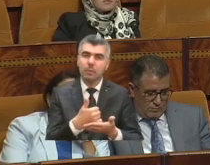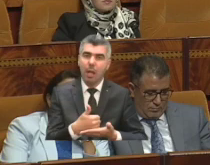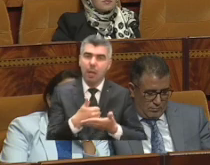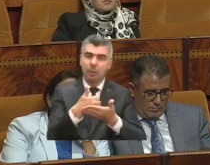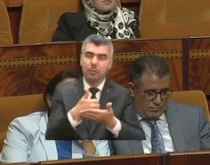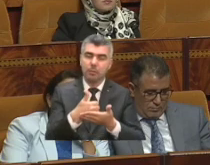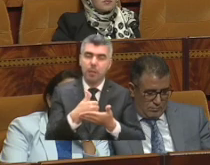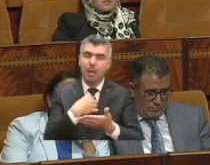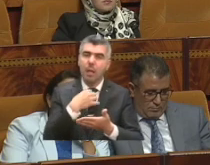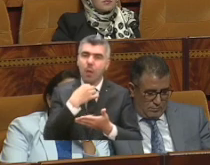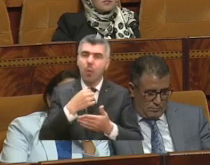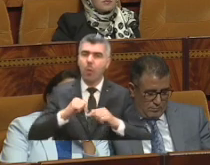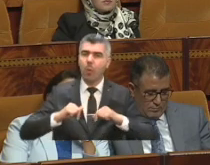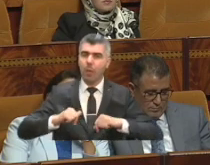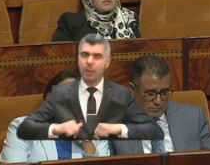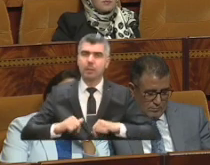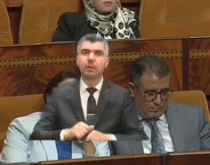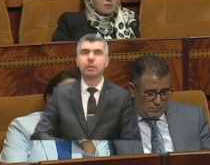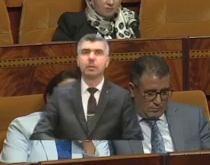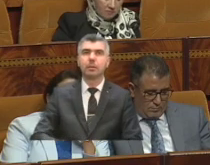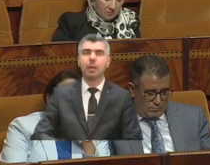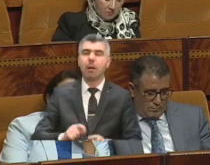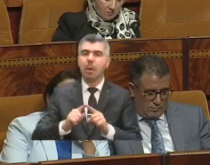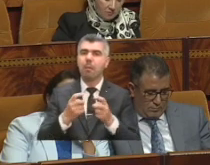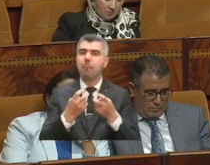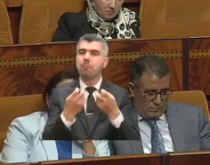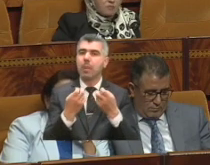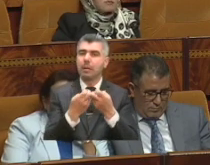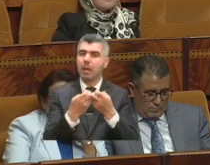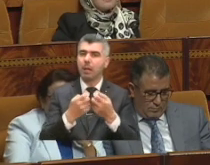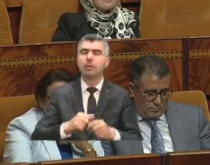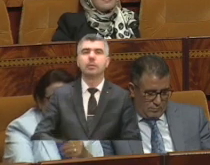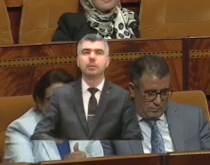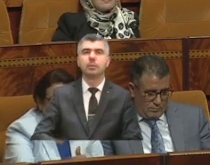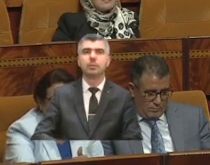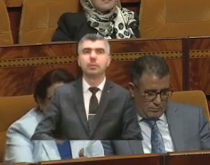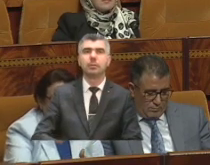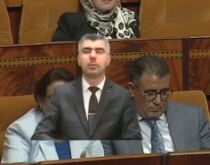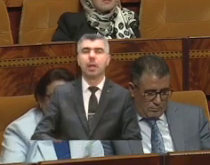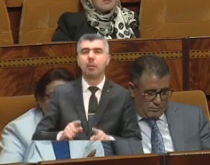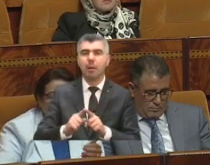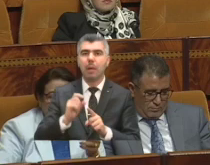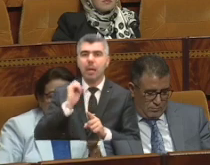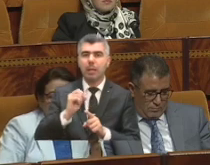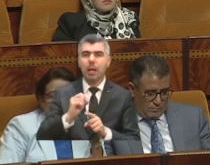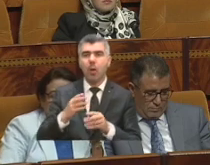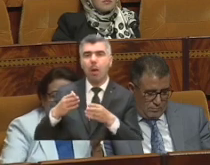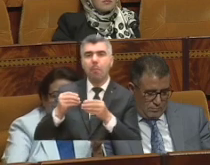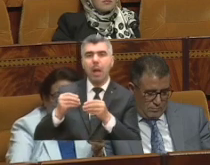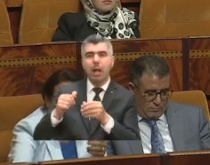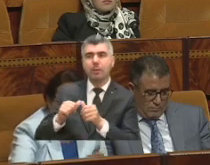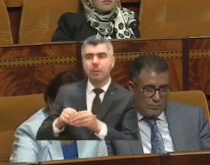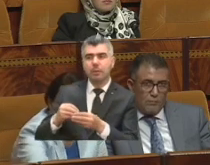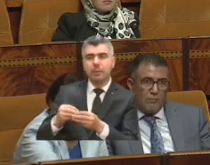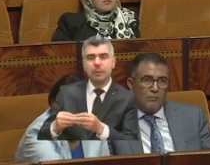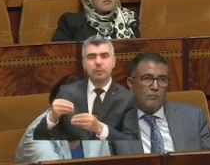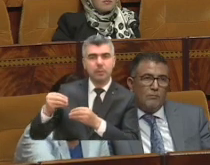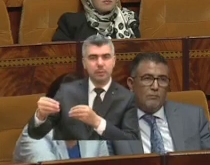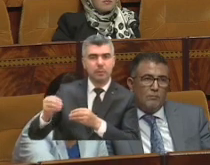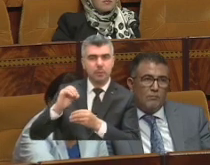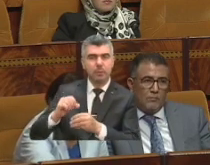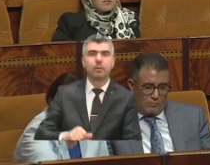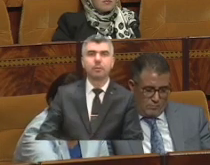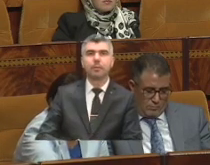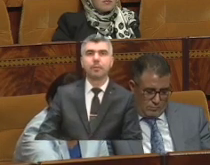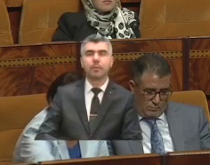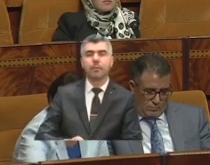الوزيرة بعض النماذج. عندنا من إقليم شيشاوة اللي تنمثلو أنا في قبة البرلمان،